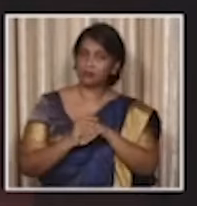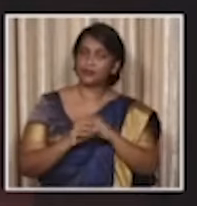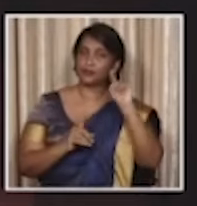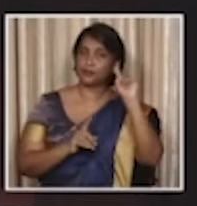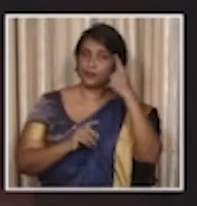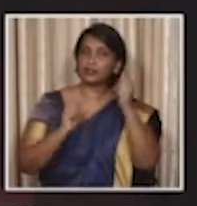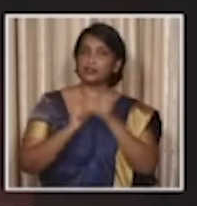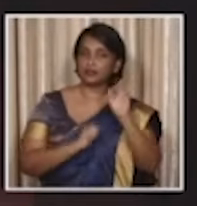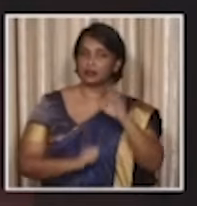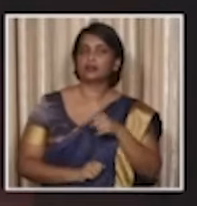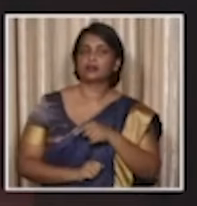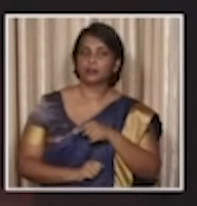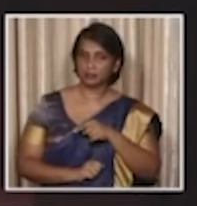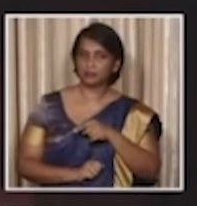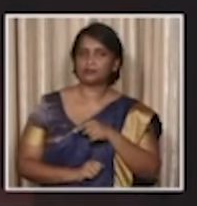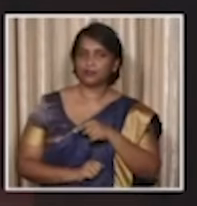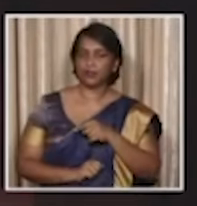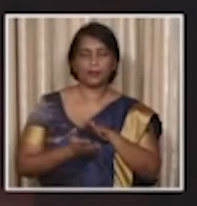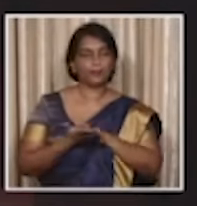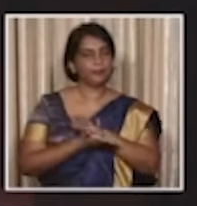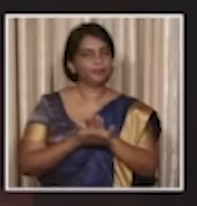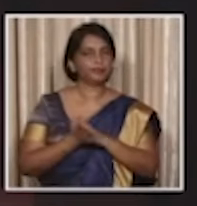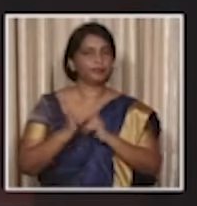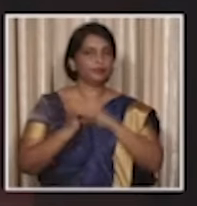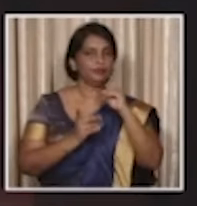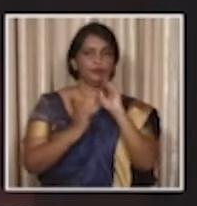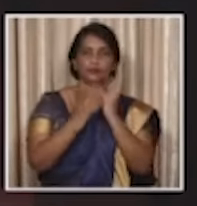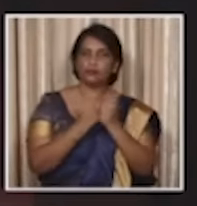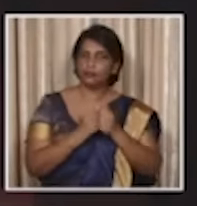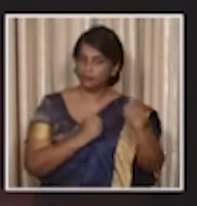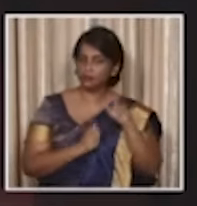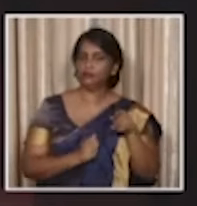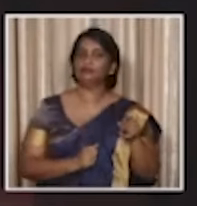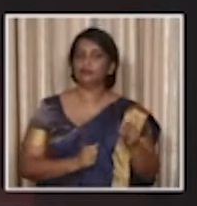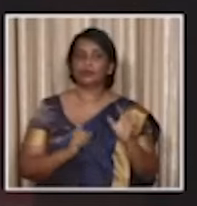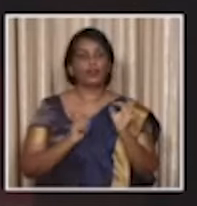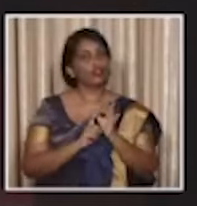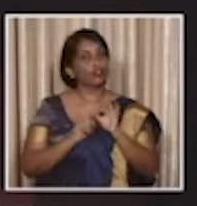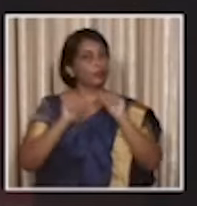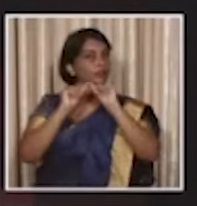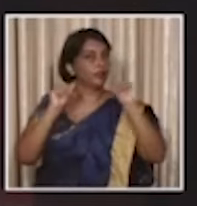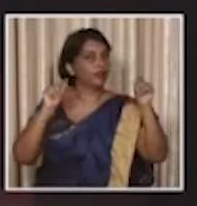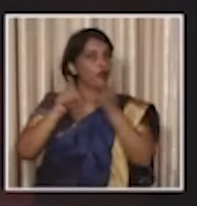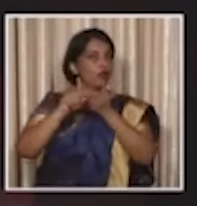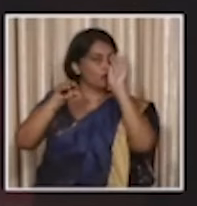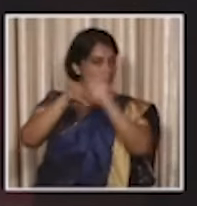ඉස්සල්ලාම කරන්න තිබ්බේ පැහැදිලි ජාතික සංගණනයක් කරලා දරිද්‍රතා රේඛාව